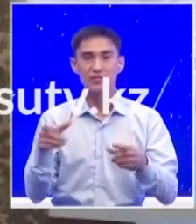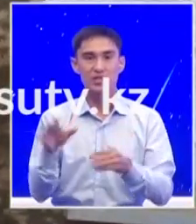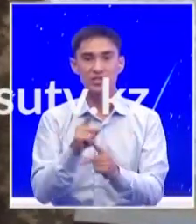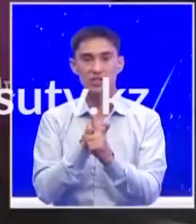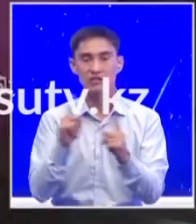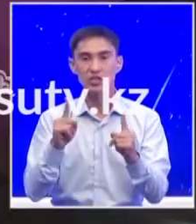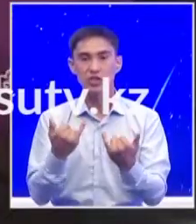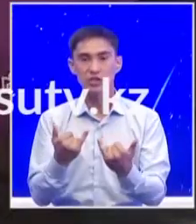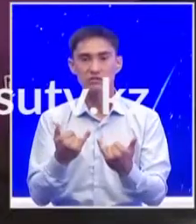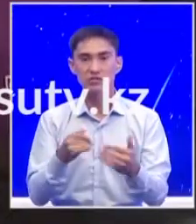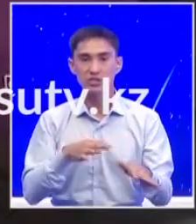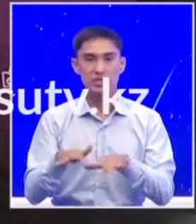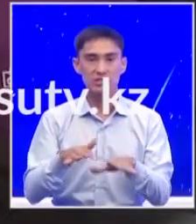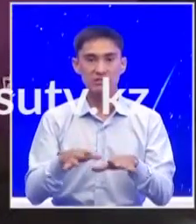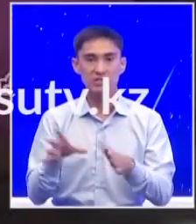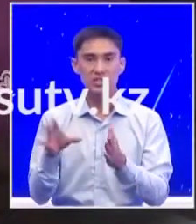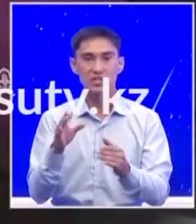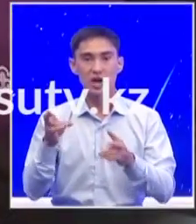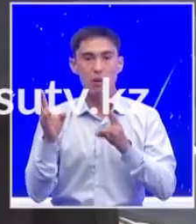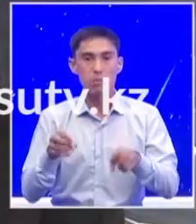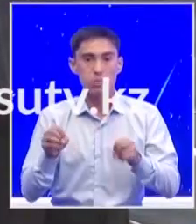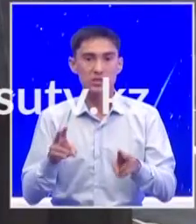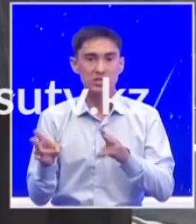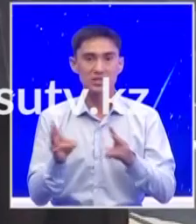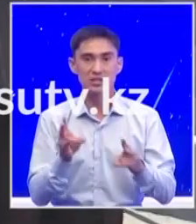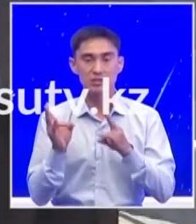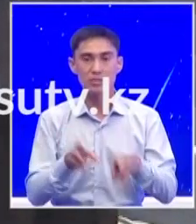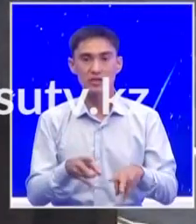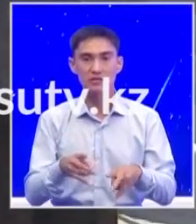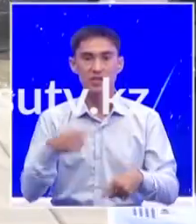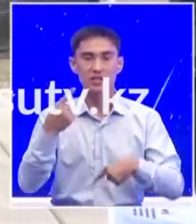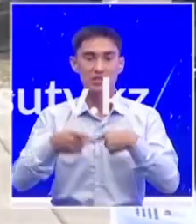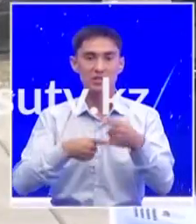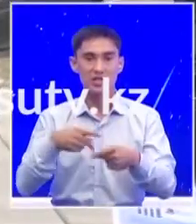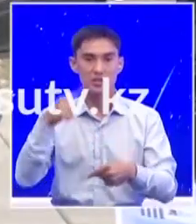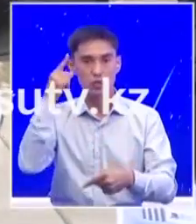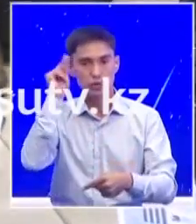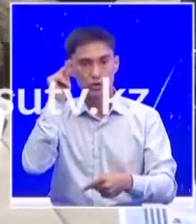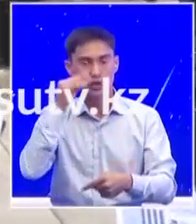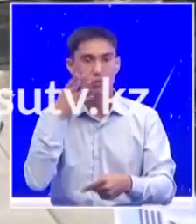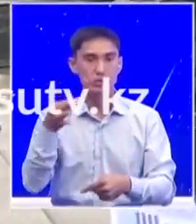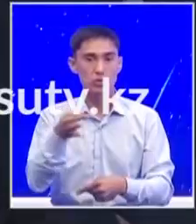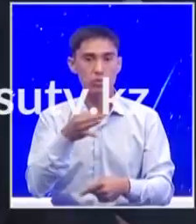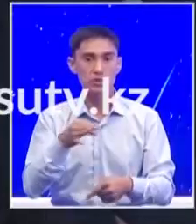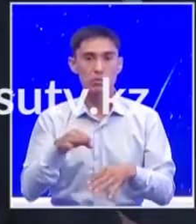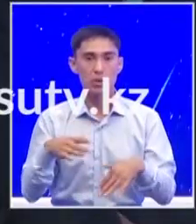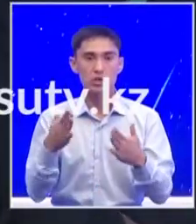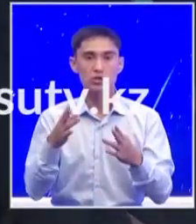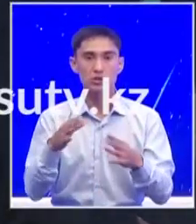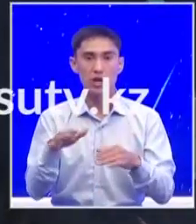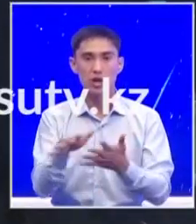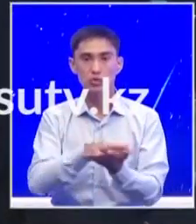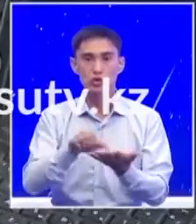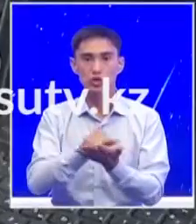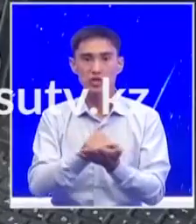совершенствование слаженности действий к реагированию на стихийные бедствия. Так, согласно легенде учения, в Алматинской области произошло разрушительное